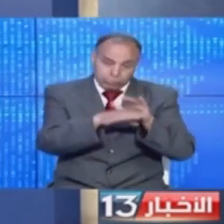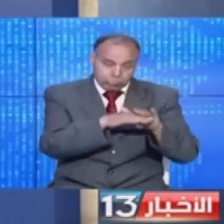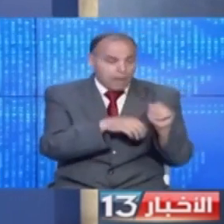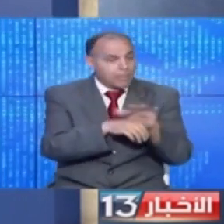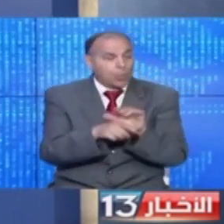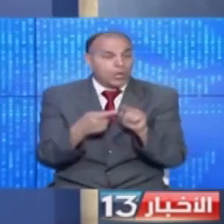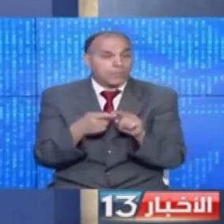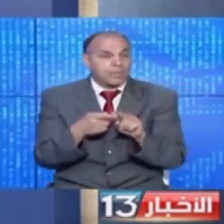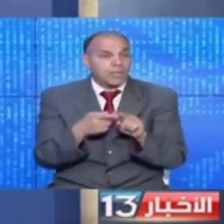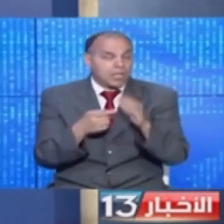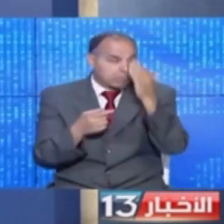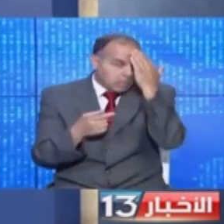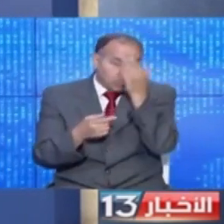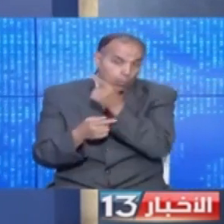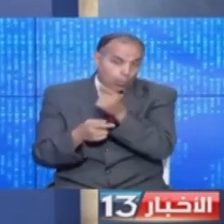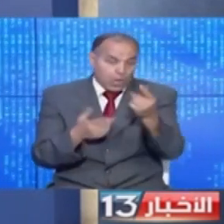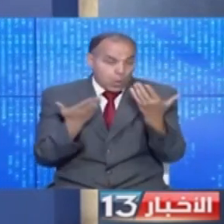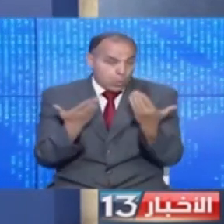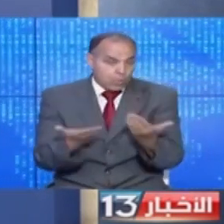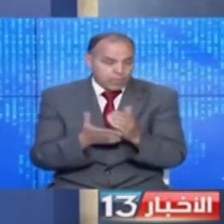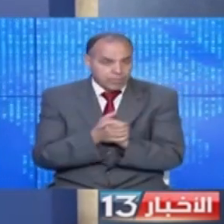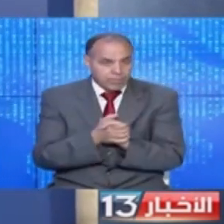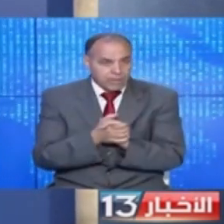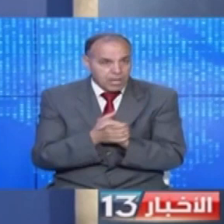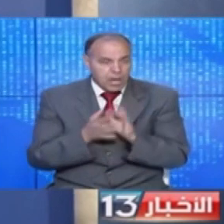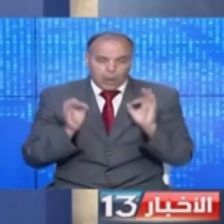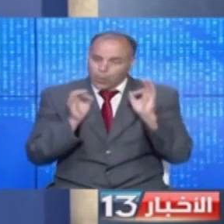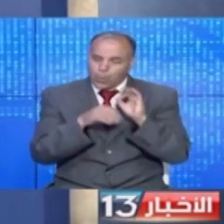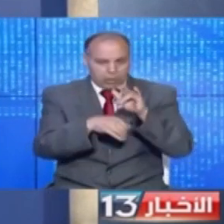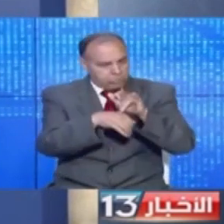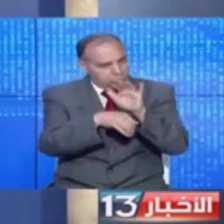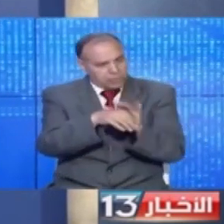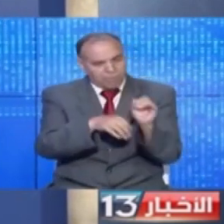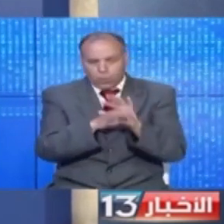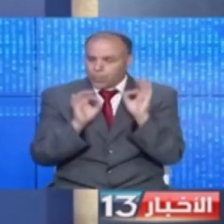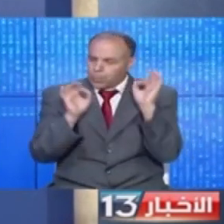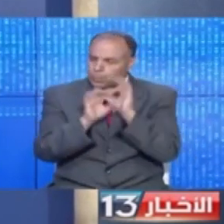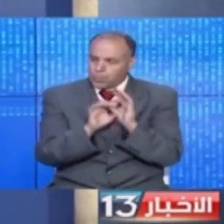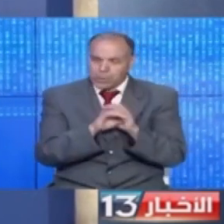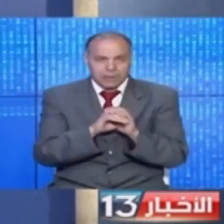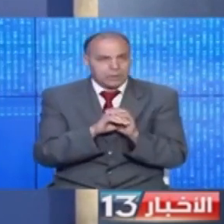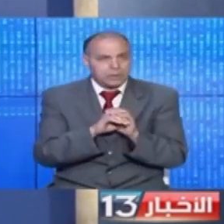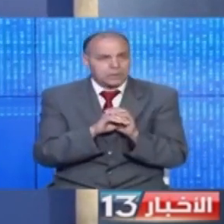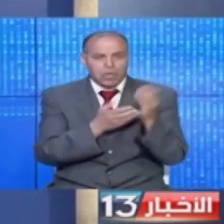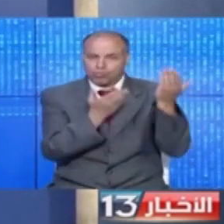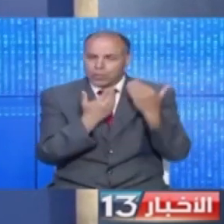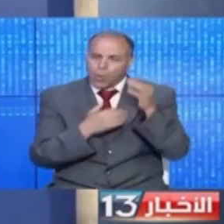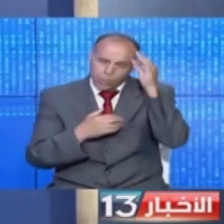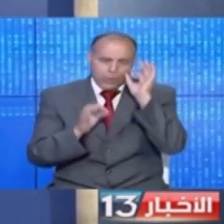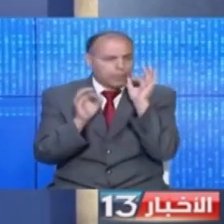الكورونا. وكما تعرف الكل، احنا اليوم معنا حتى حالة مسجلة لا مستوردة ولا